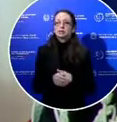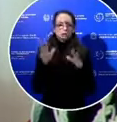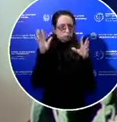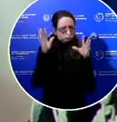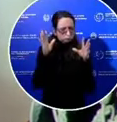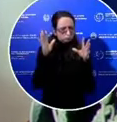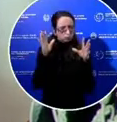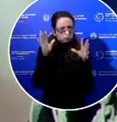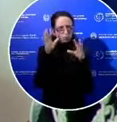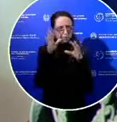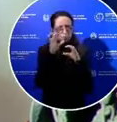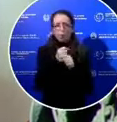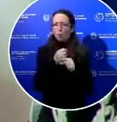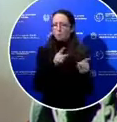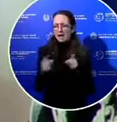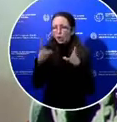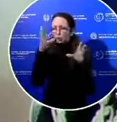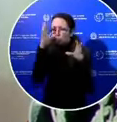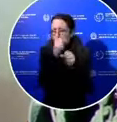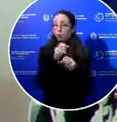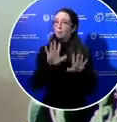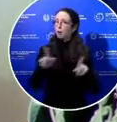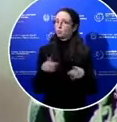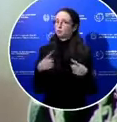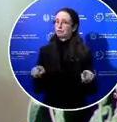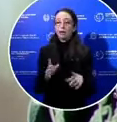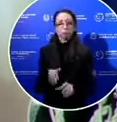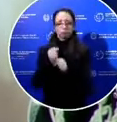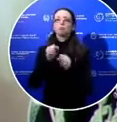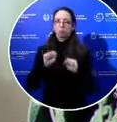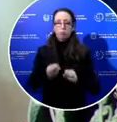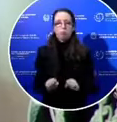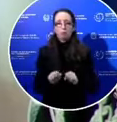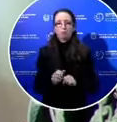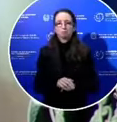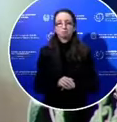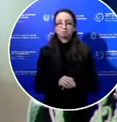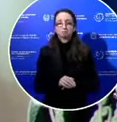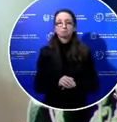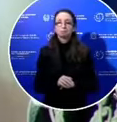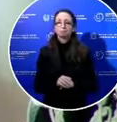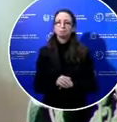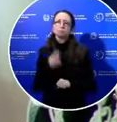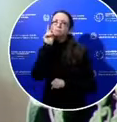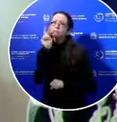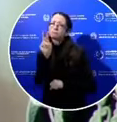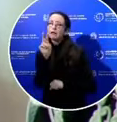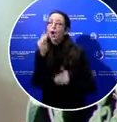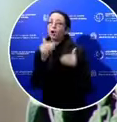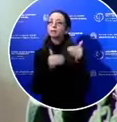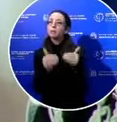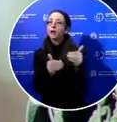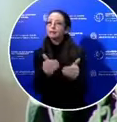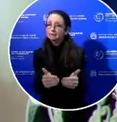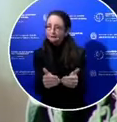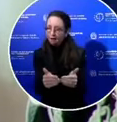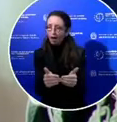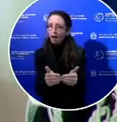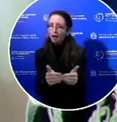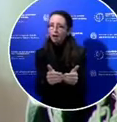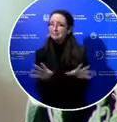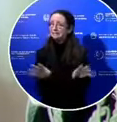terribili, in cui la musica non abbia saputo fare questo. Protagonista l'affaccio sulla contemporaneità, sintesi di una